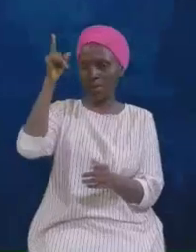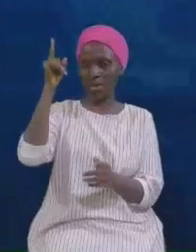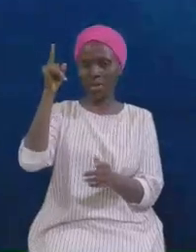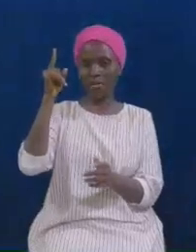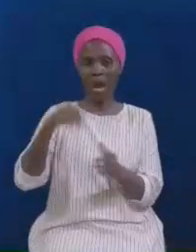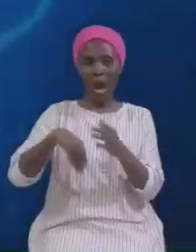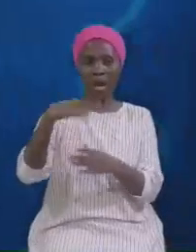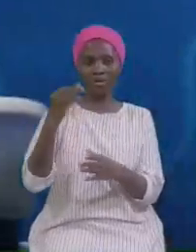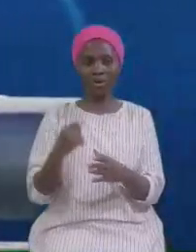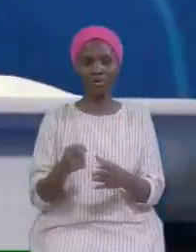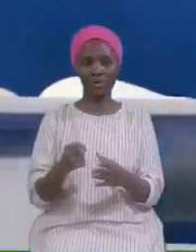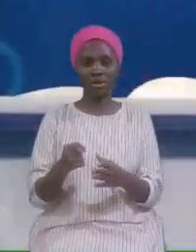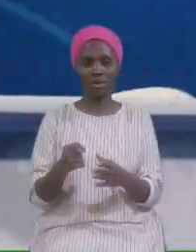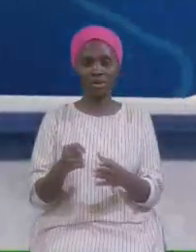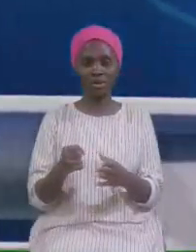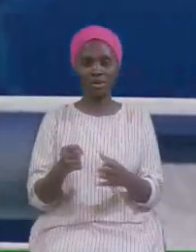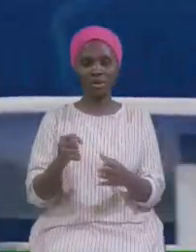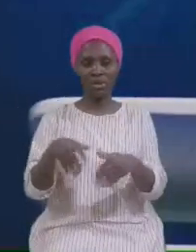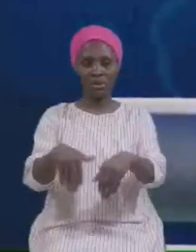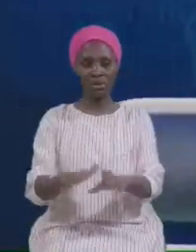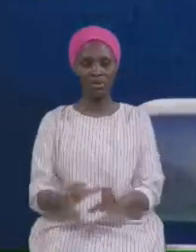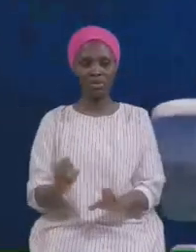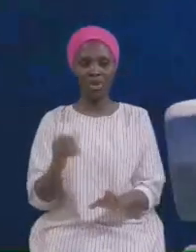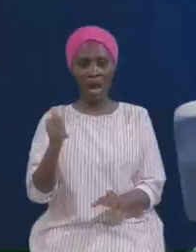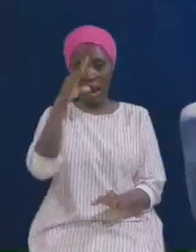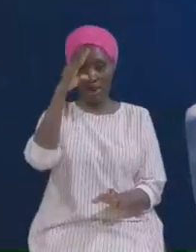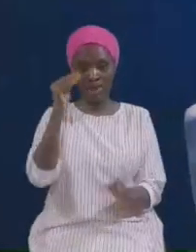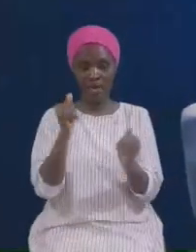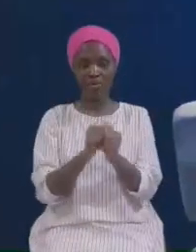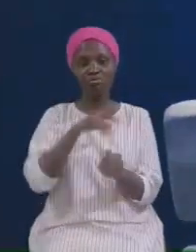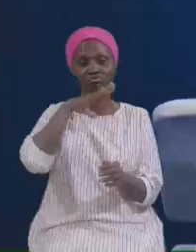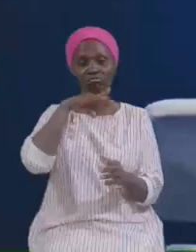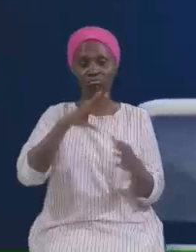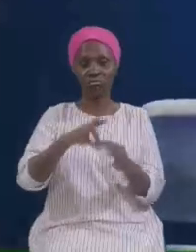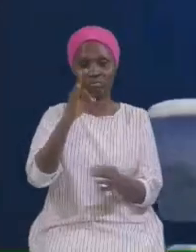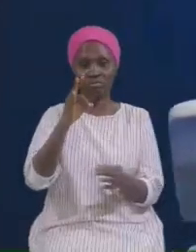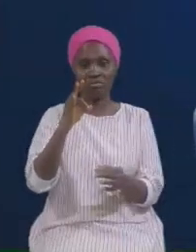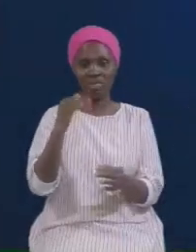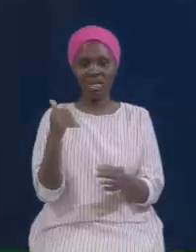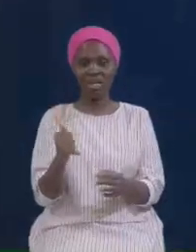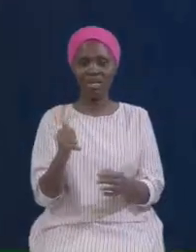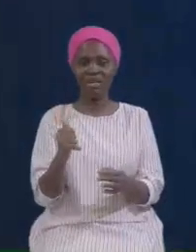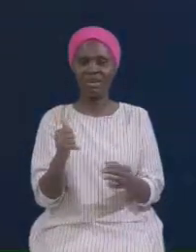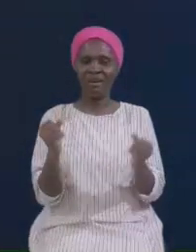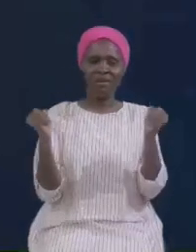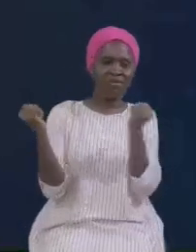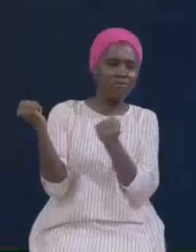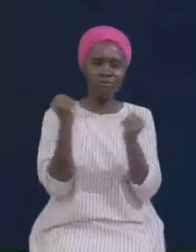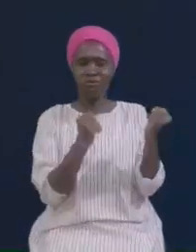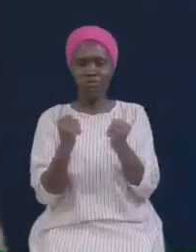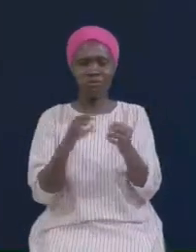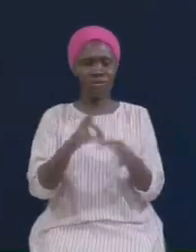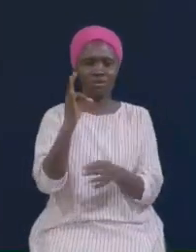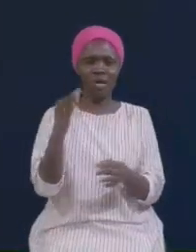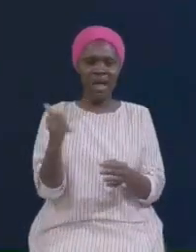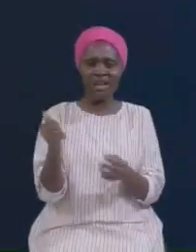des sépulcres et possédé d'un esprit impur, un esprit violent, un